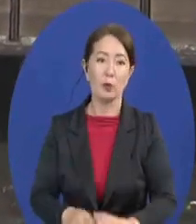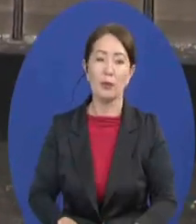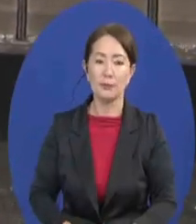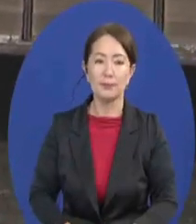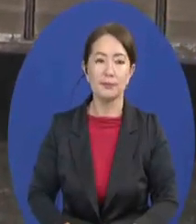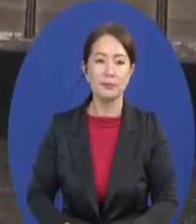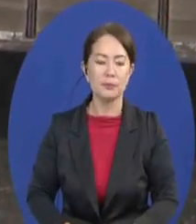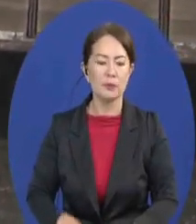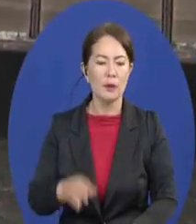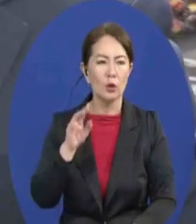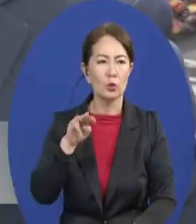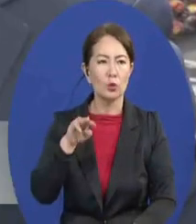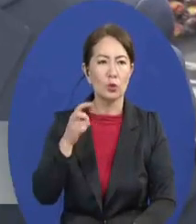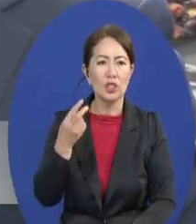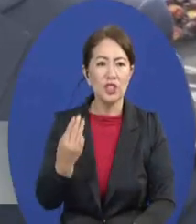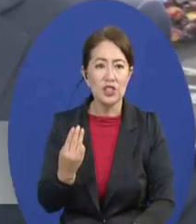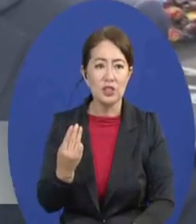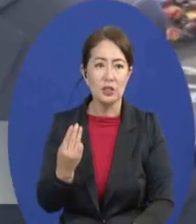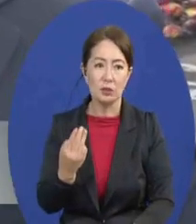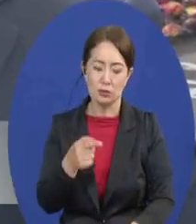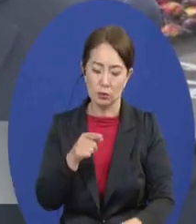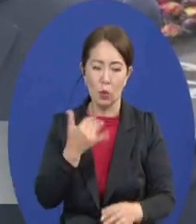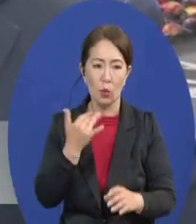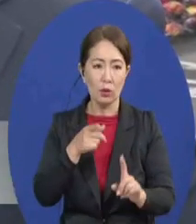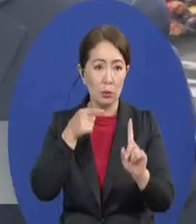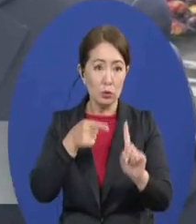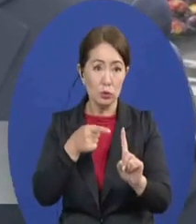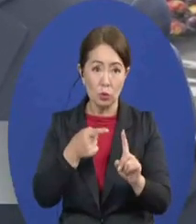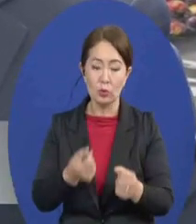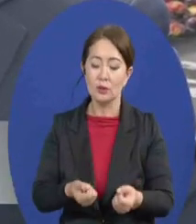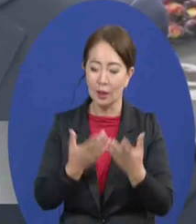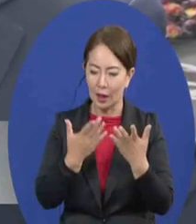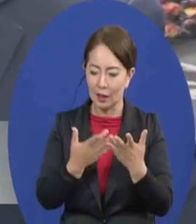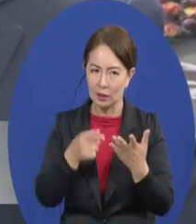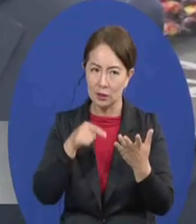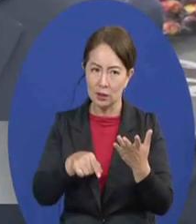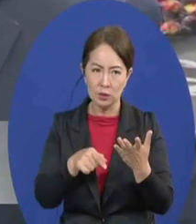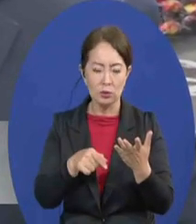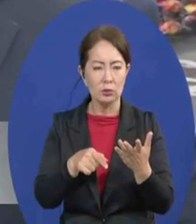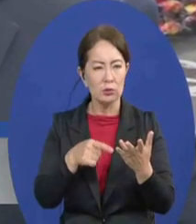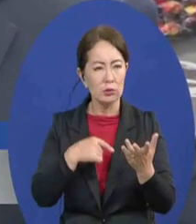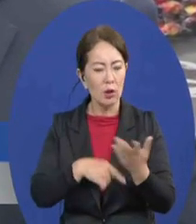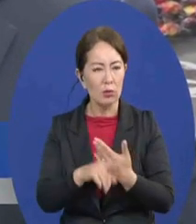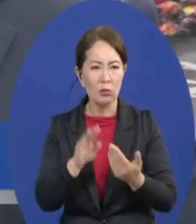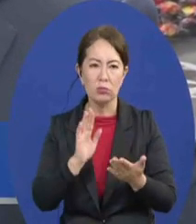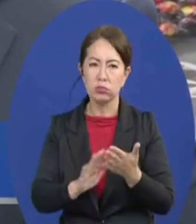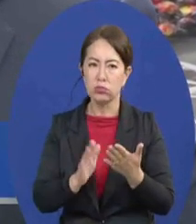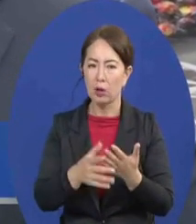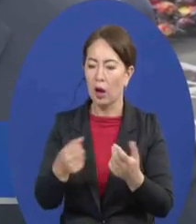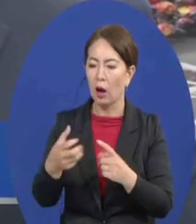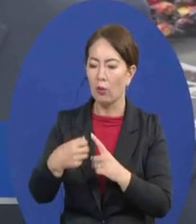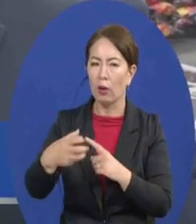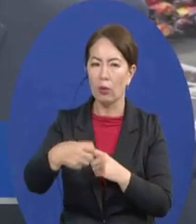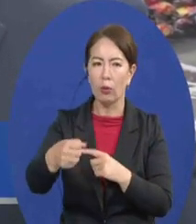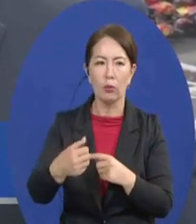Чин хүчний хэрэгцээг зөвхөн хотын хэрэгтээ зориулж гаргаж байна. Эндээс бол янз бүрийн одоо байдлаар